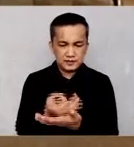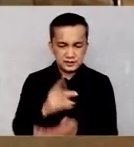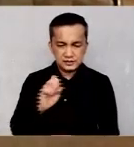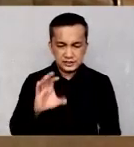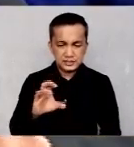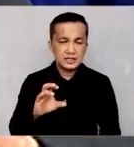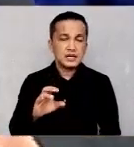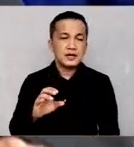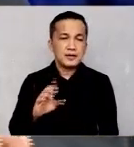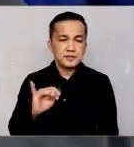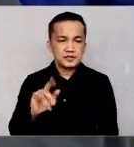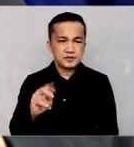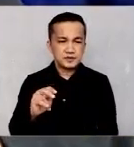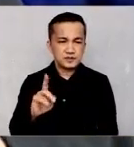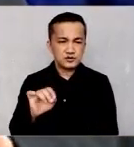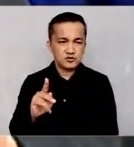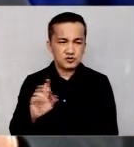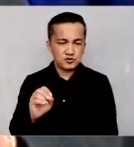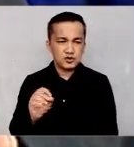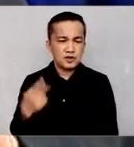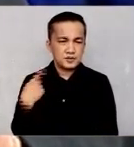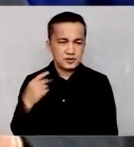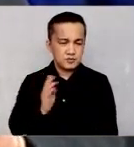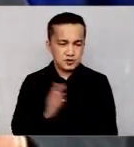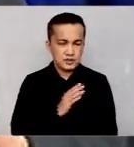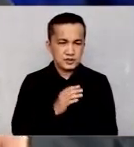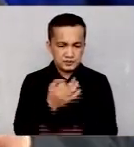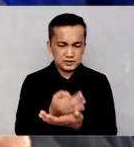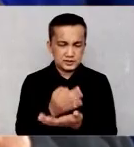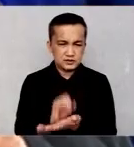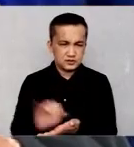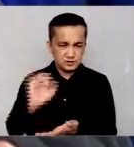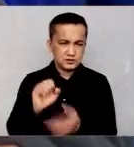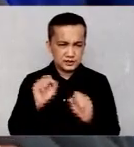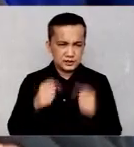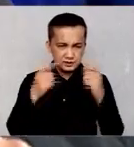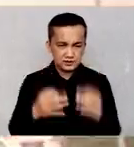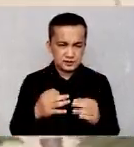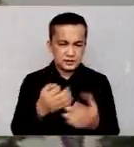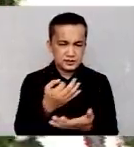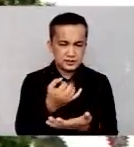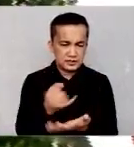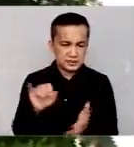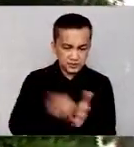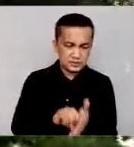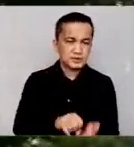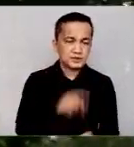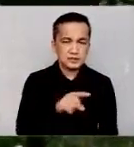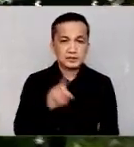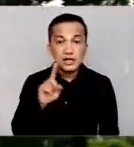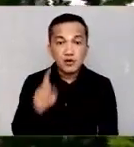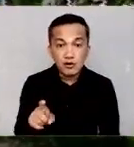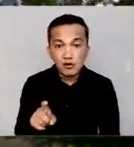Diokno, may board ang financial institutions na ito na kayang magdesisyon sa investment nila. Ang tanong,